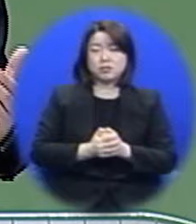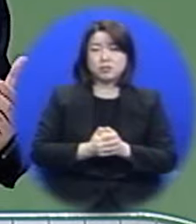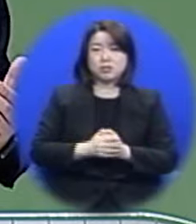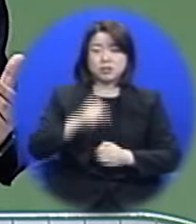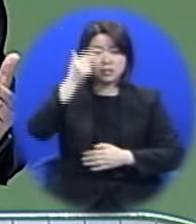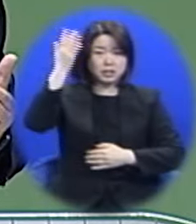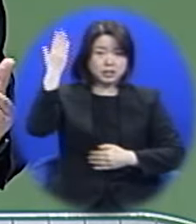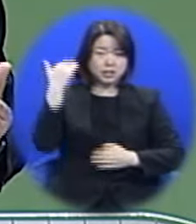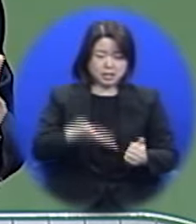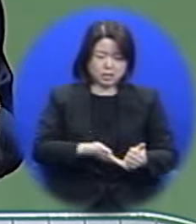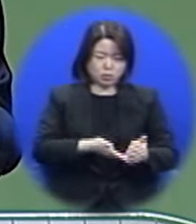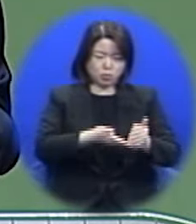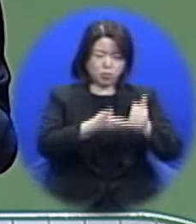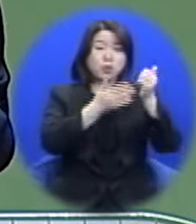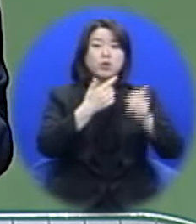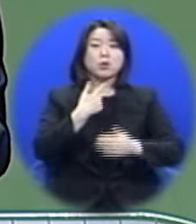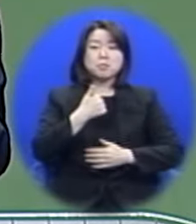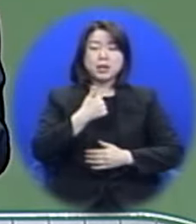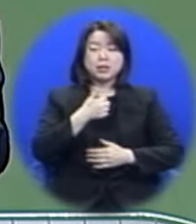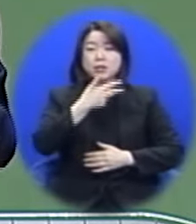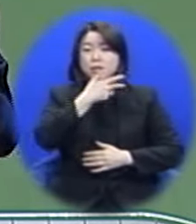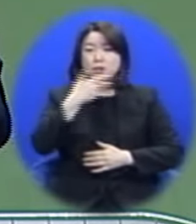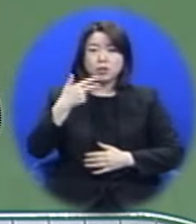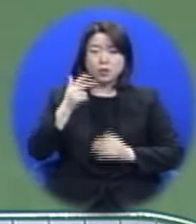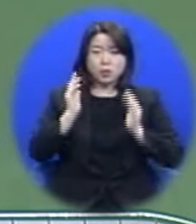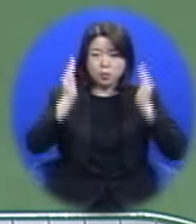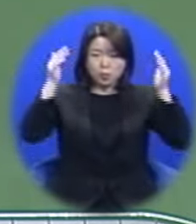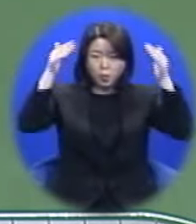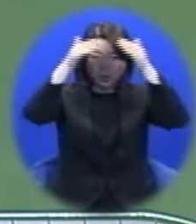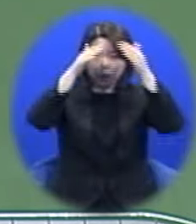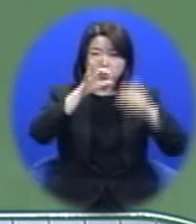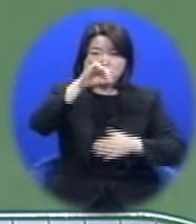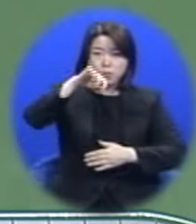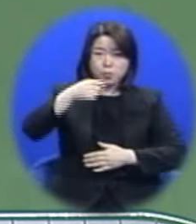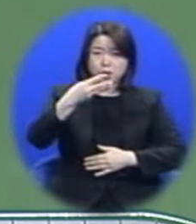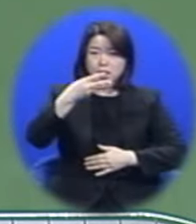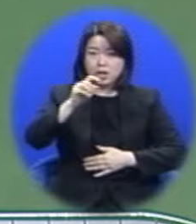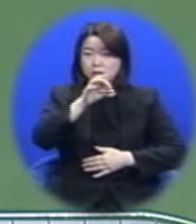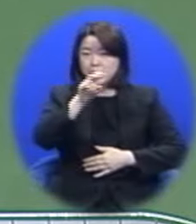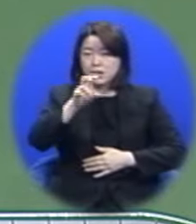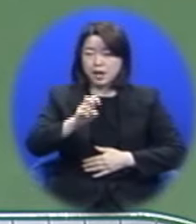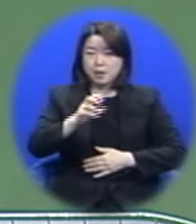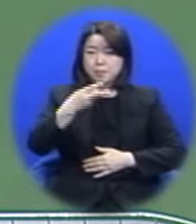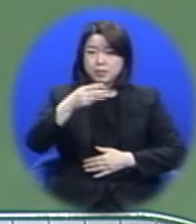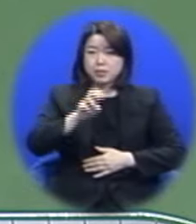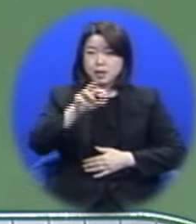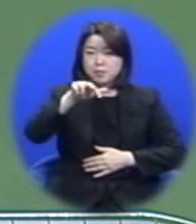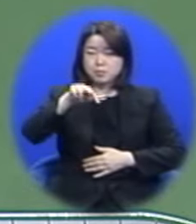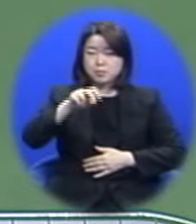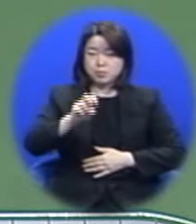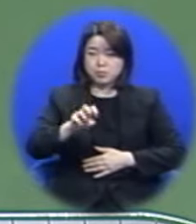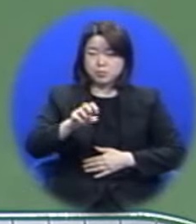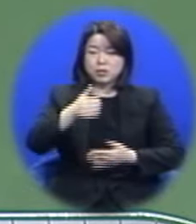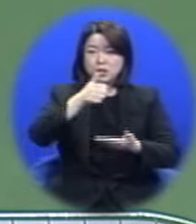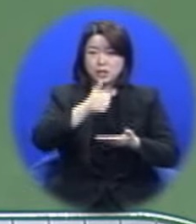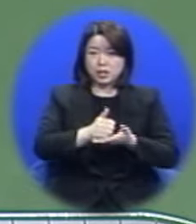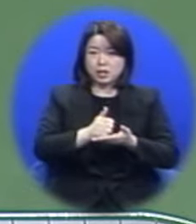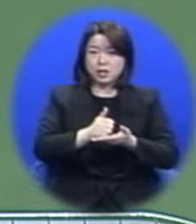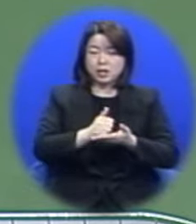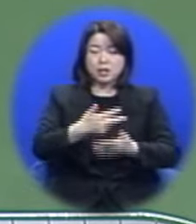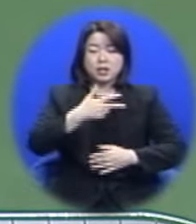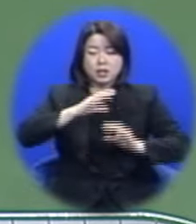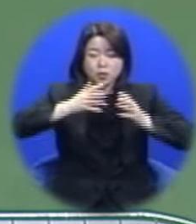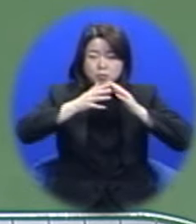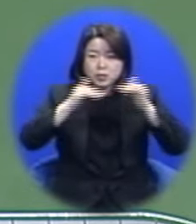당시에 가장 존경받던 영국 성공의 대주교였던 윌리엄 템플 주교에게 대국민 방송 설교를